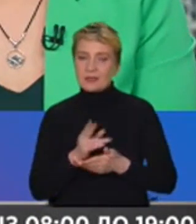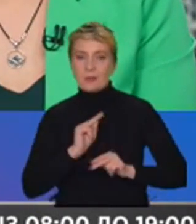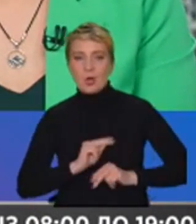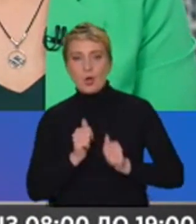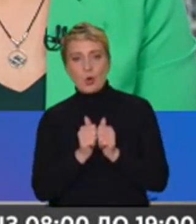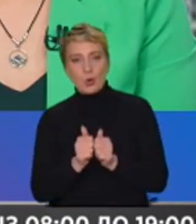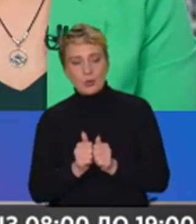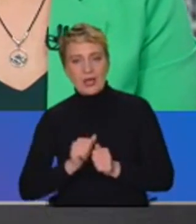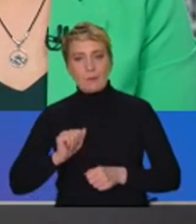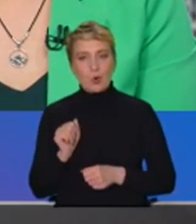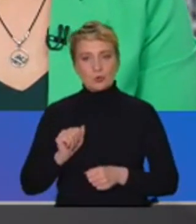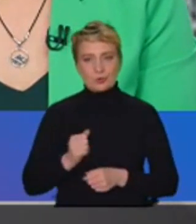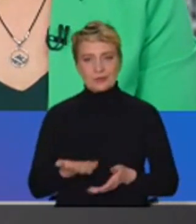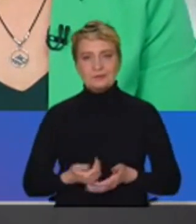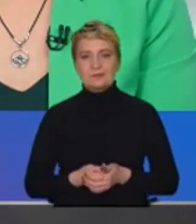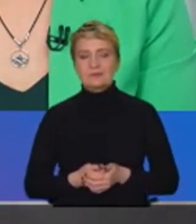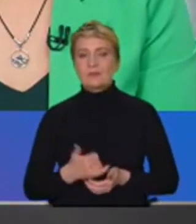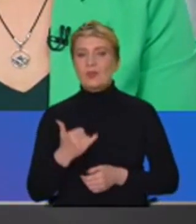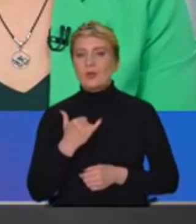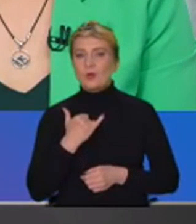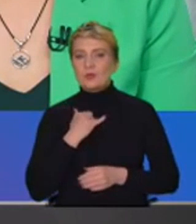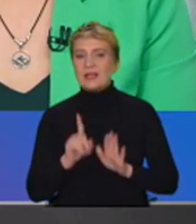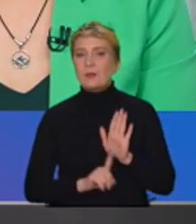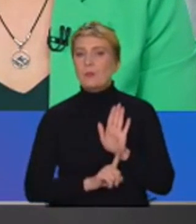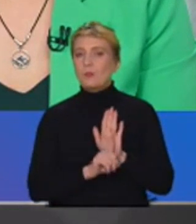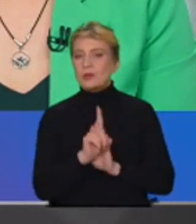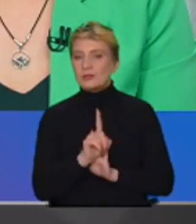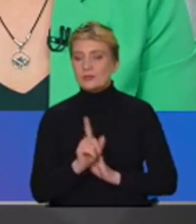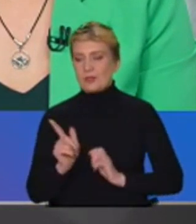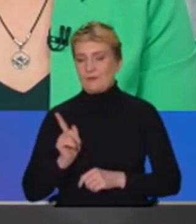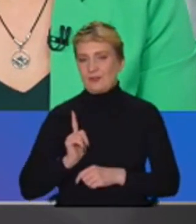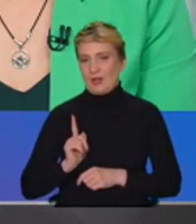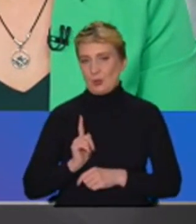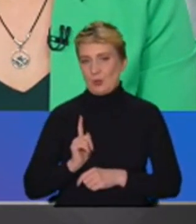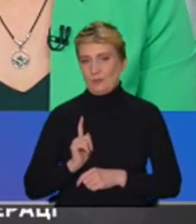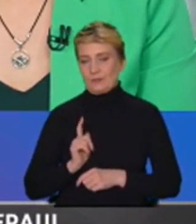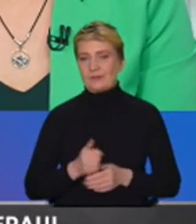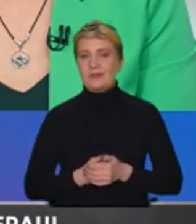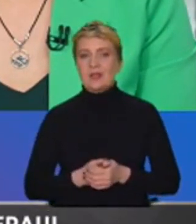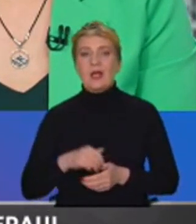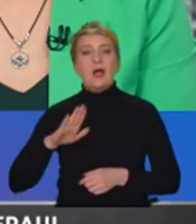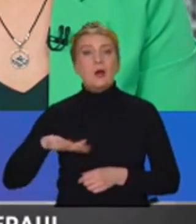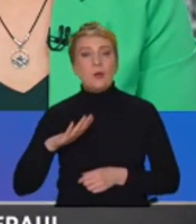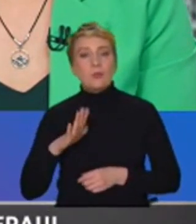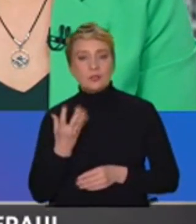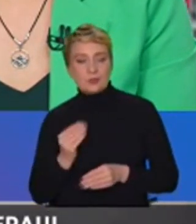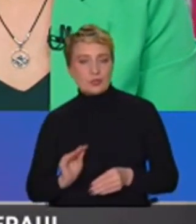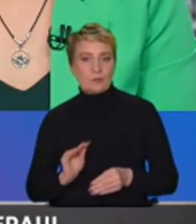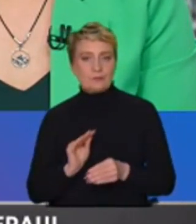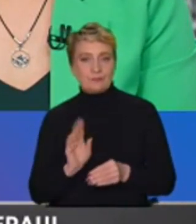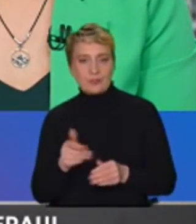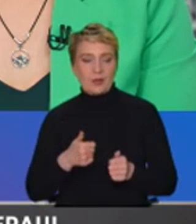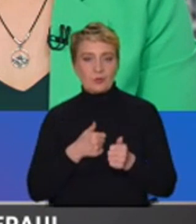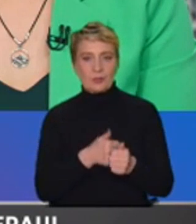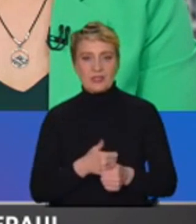подруг? Ні, в нас починали ми тільки двоє нас було, але потім до нас приєдналися. Наразі в нас